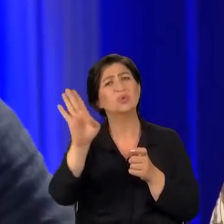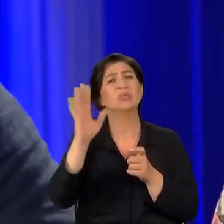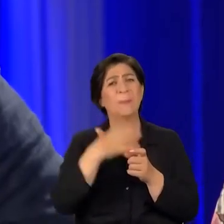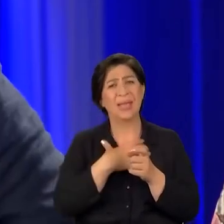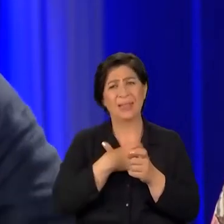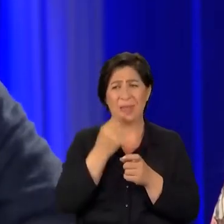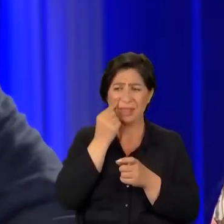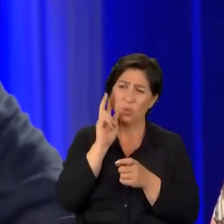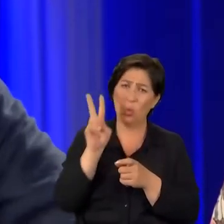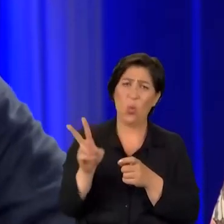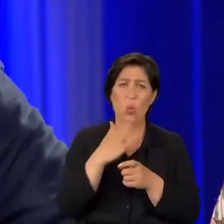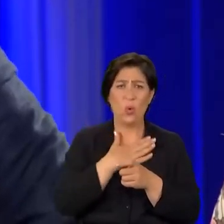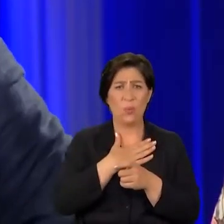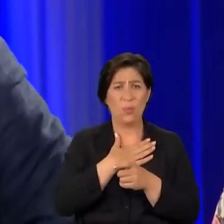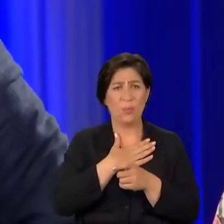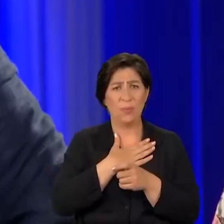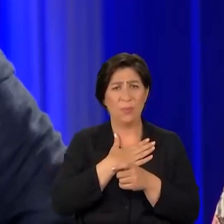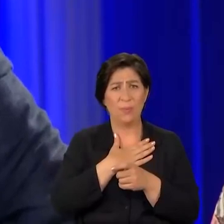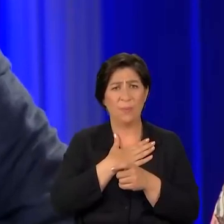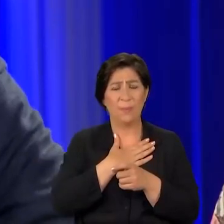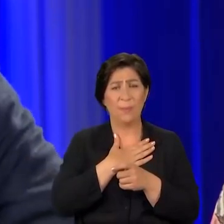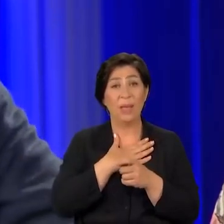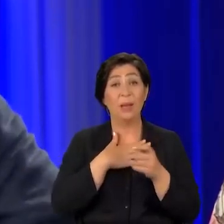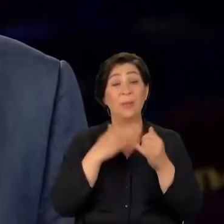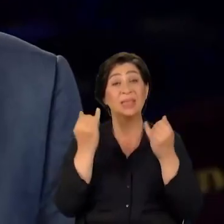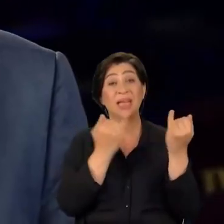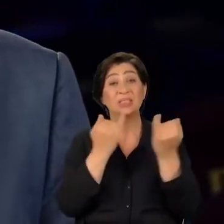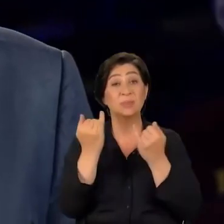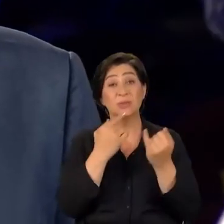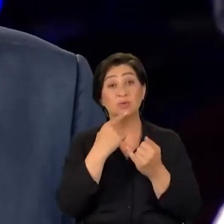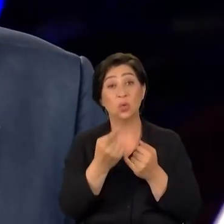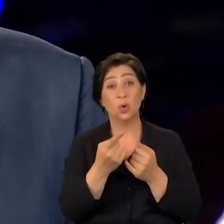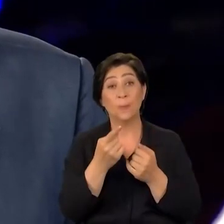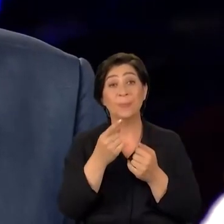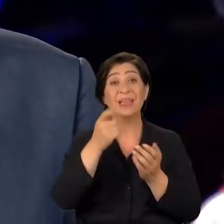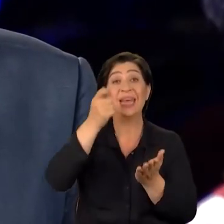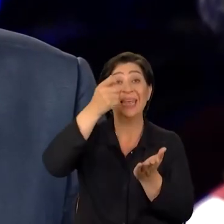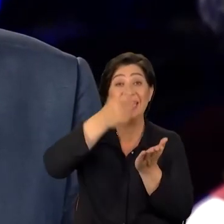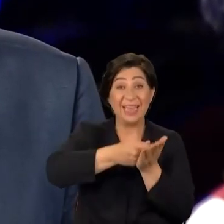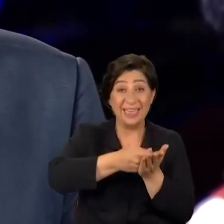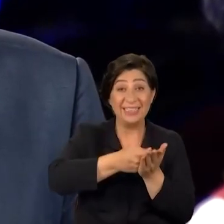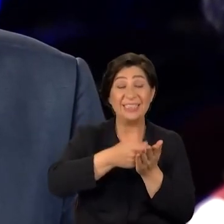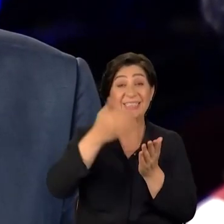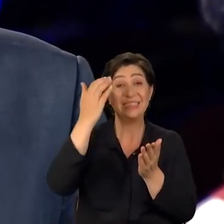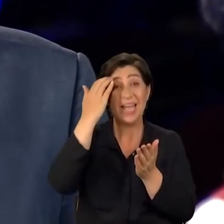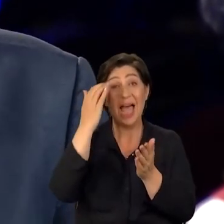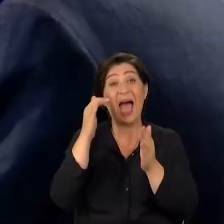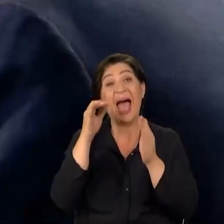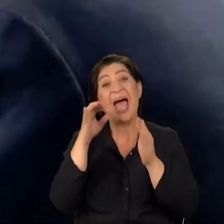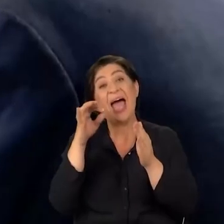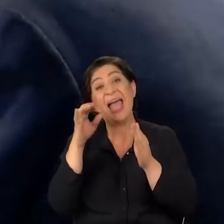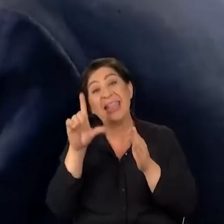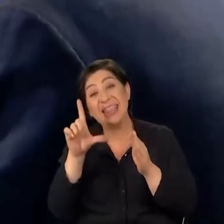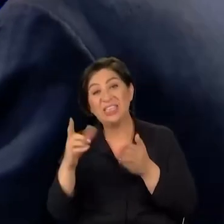kendim görüyorum. Ben çözüm olarak önermedim. Zaman zaman. Orada bir de biliyorsunuz nakdi... Temel gelir, aynıyı temel